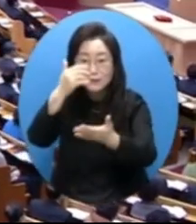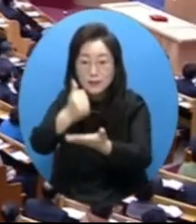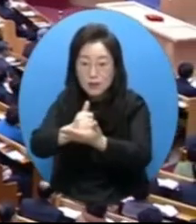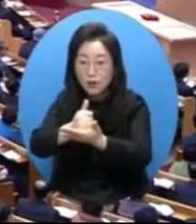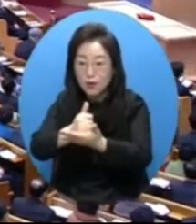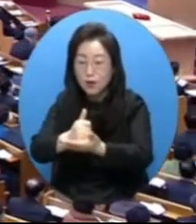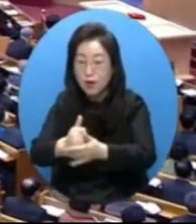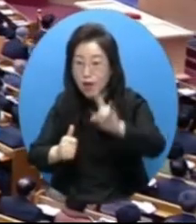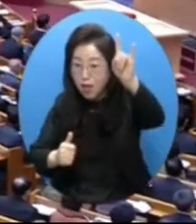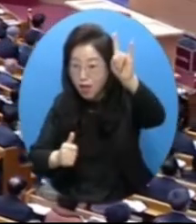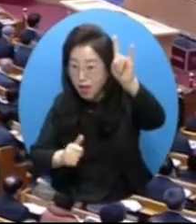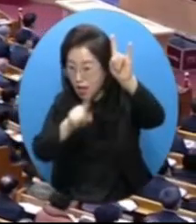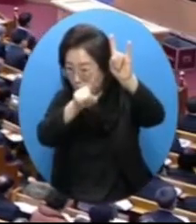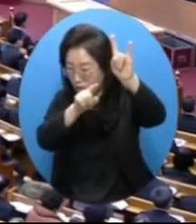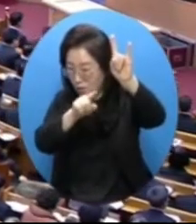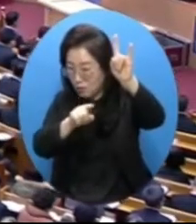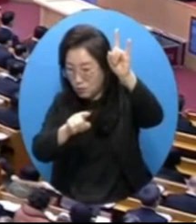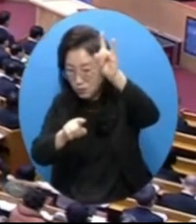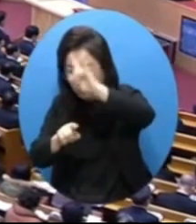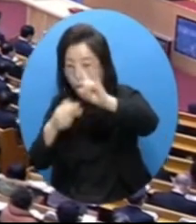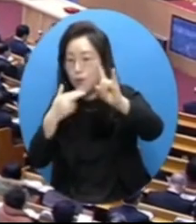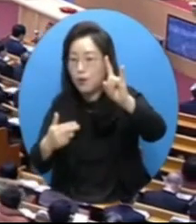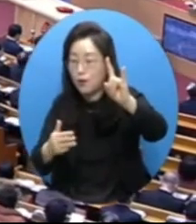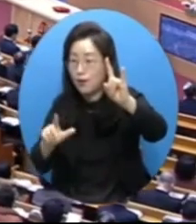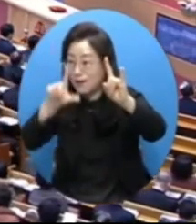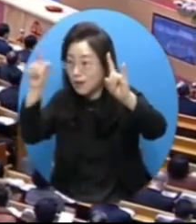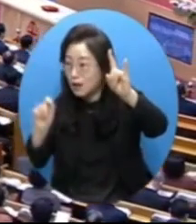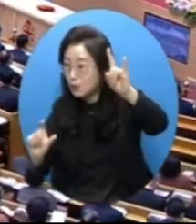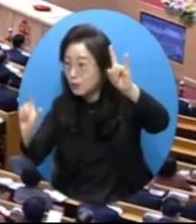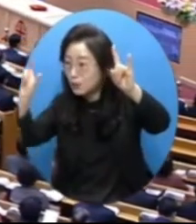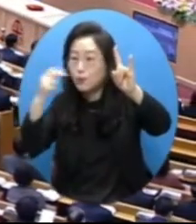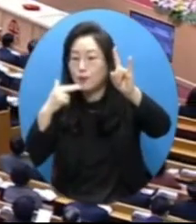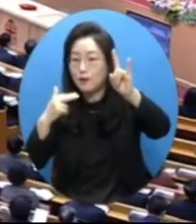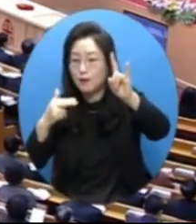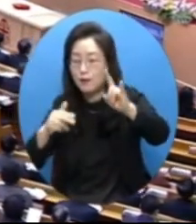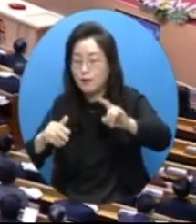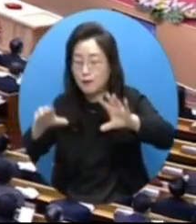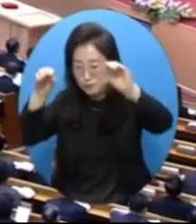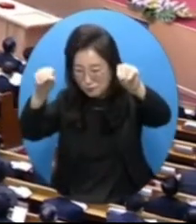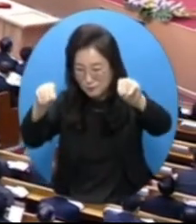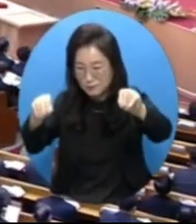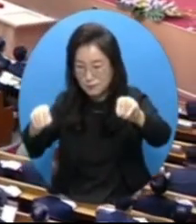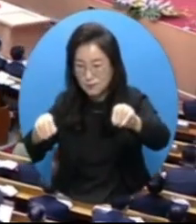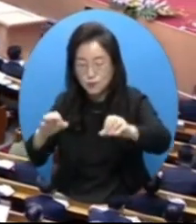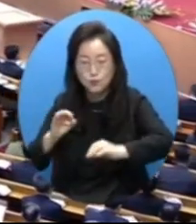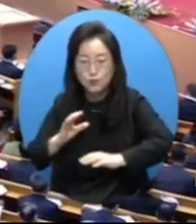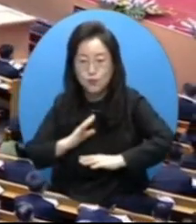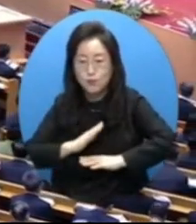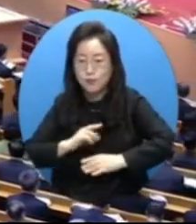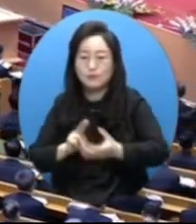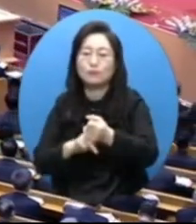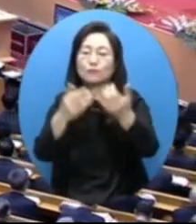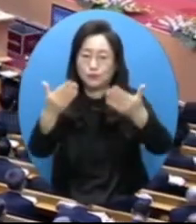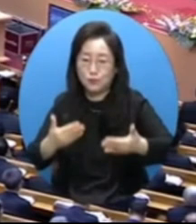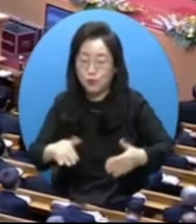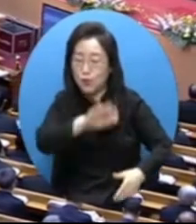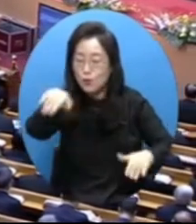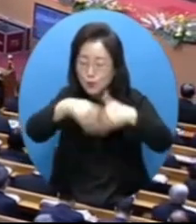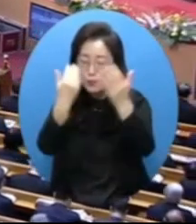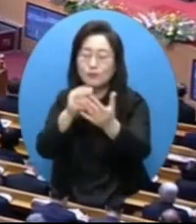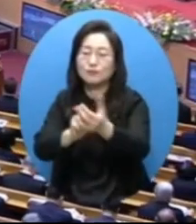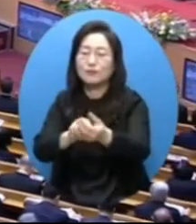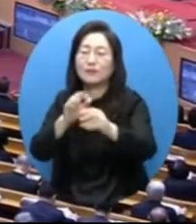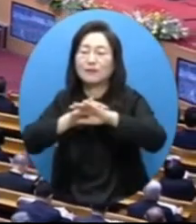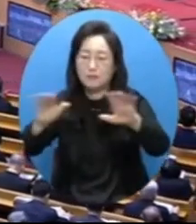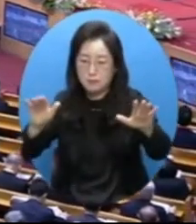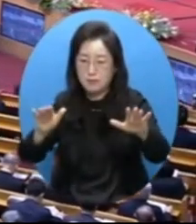해도 멈추고 달도 멈추는 기적으로 우리를 놀라운 승리 가운데로 이끌 주실 것입니다 우리의 모든 문제를 해결해 주실